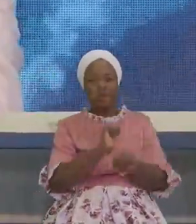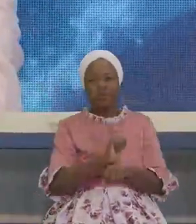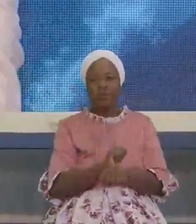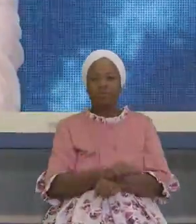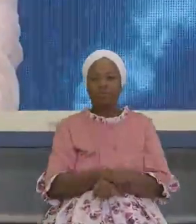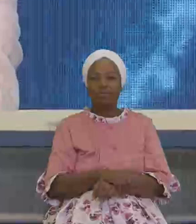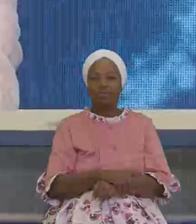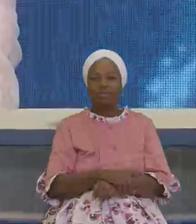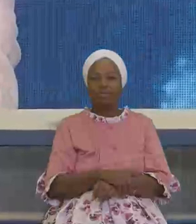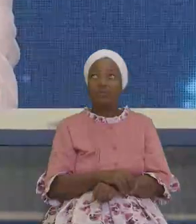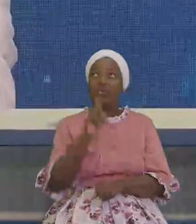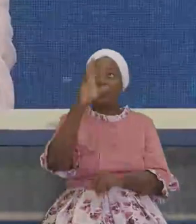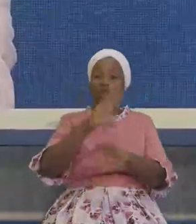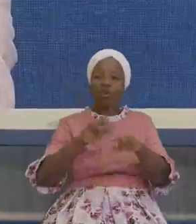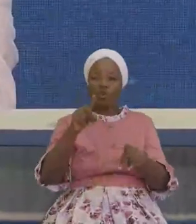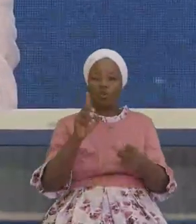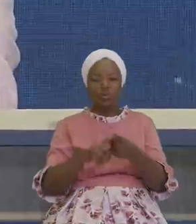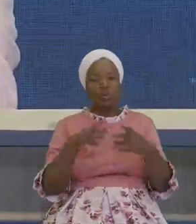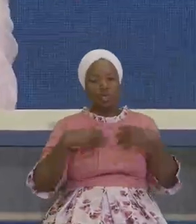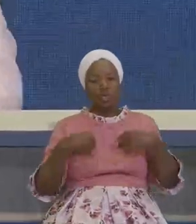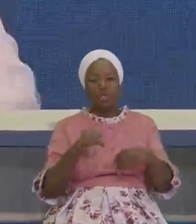Il t'appelle pour le miracle,